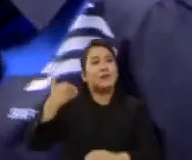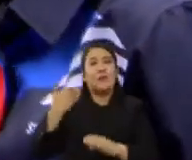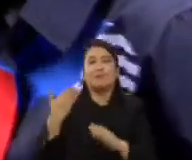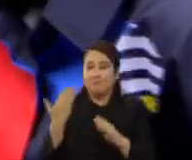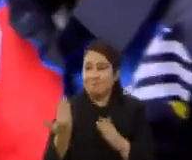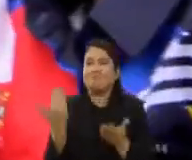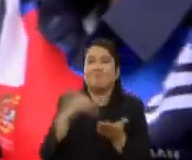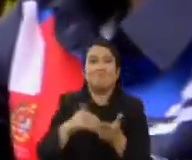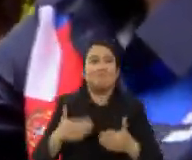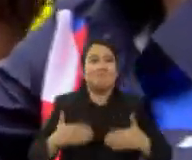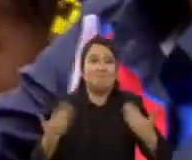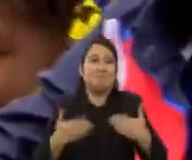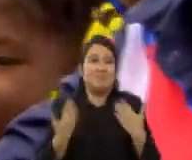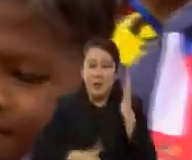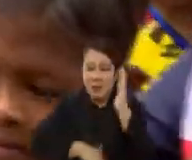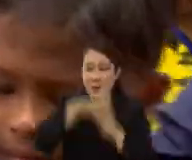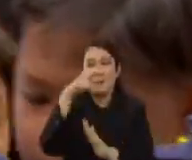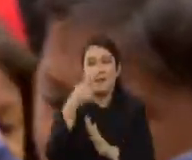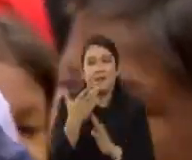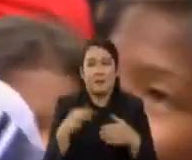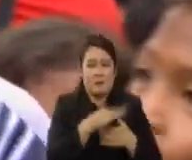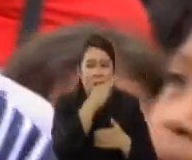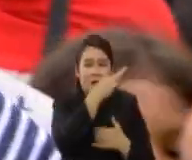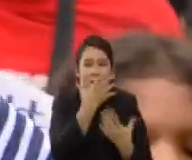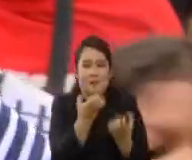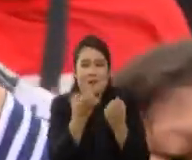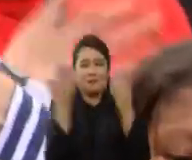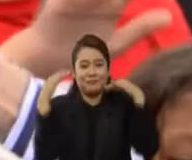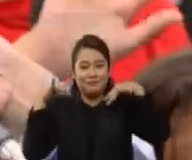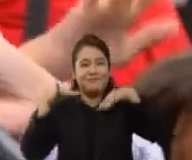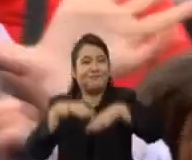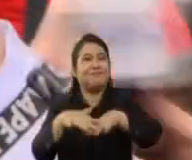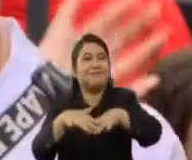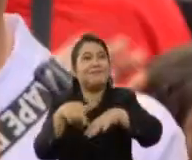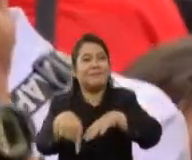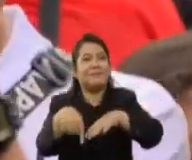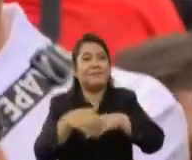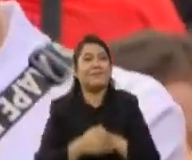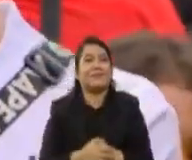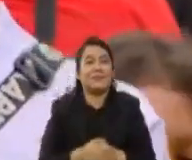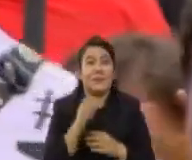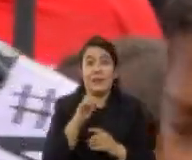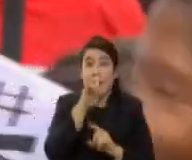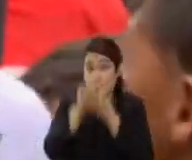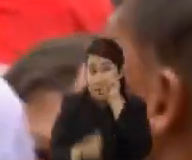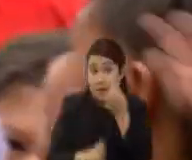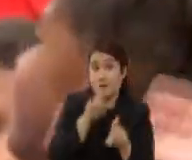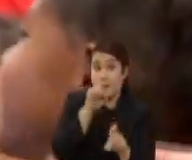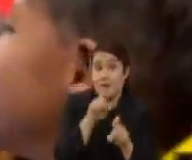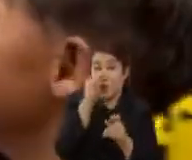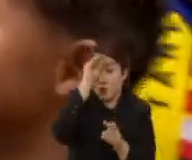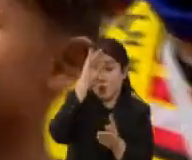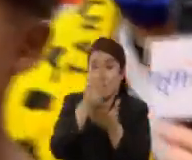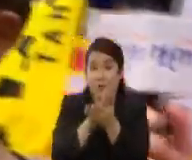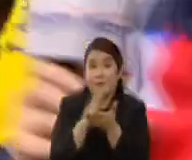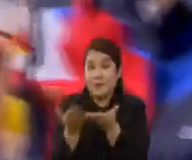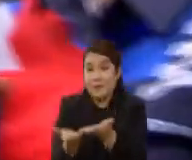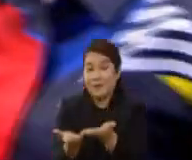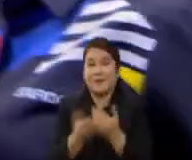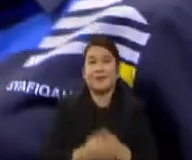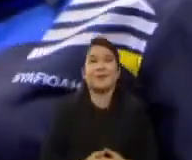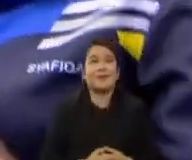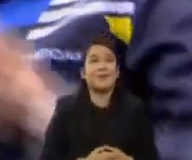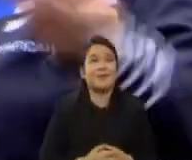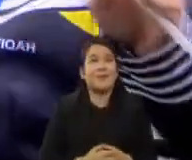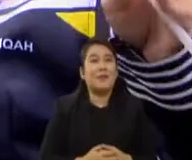meriah. Lagi meriah, lagi best, lagi macam lagi semangat nak datang. Okey, kita nak tanya juga kepada suaminya. Okey,